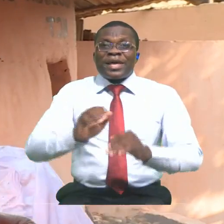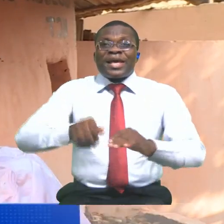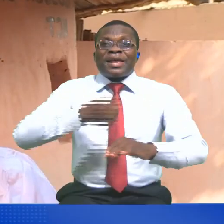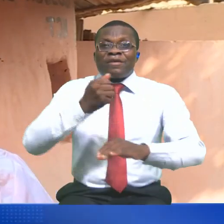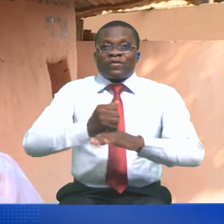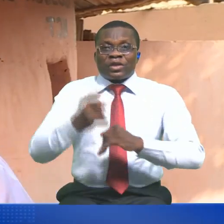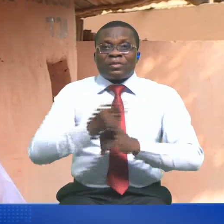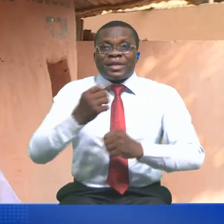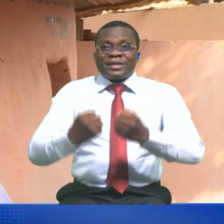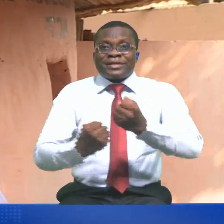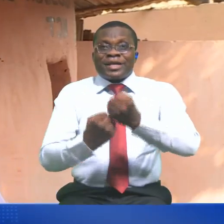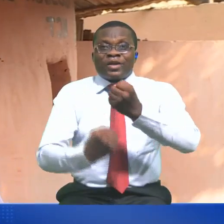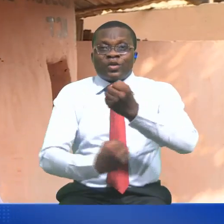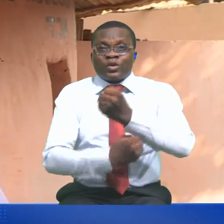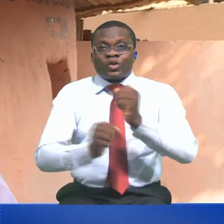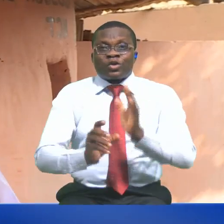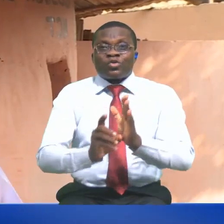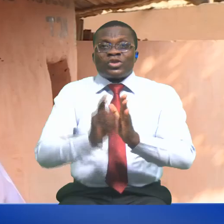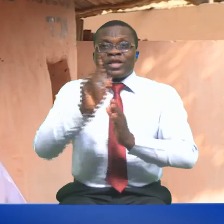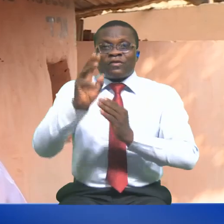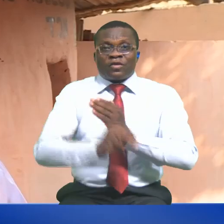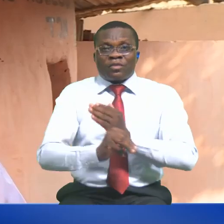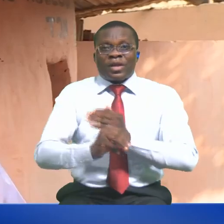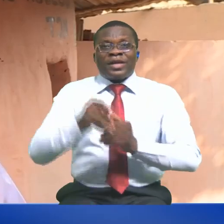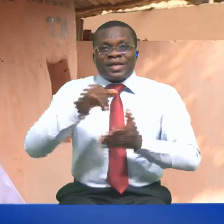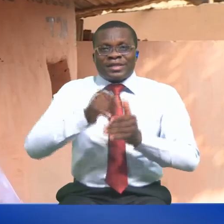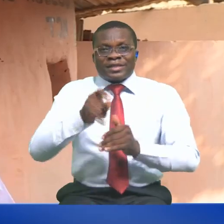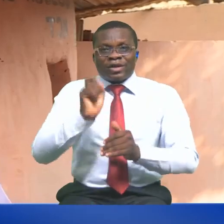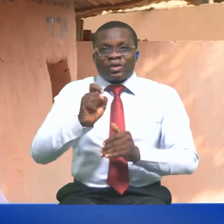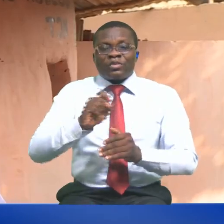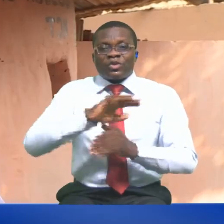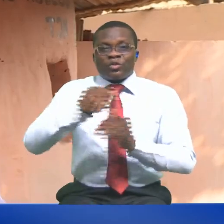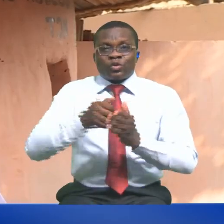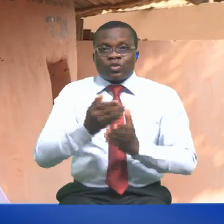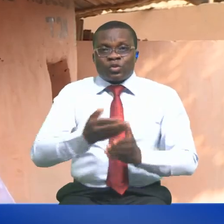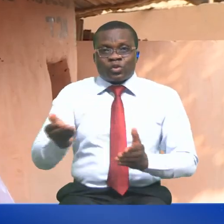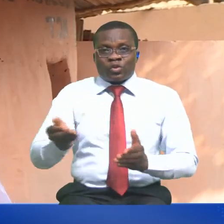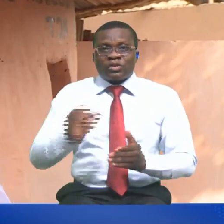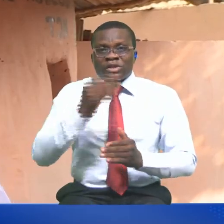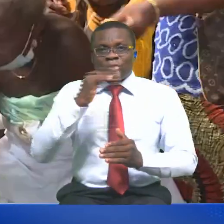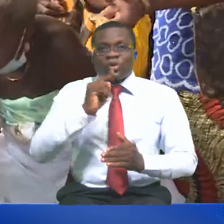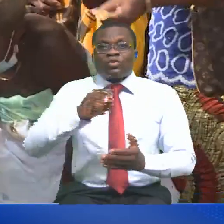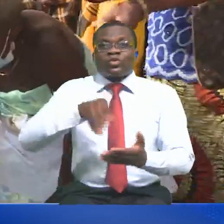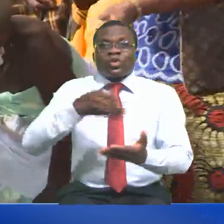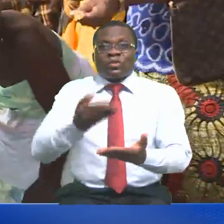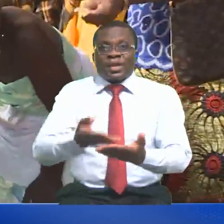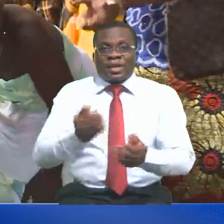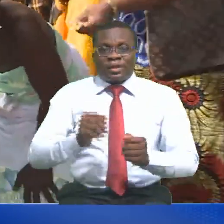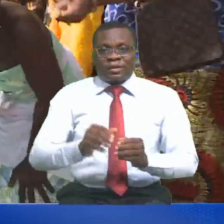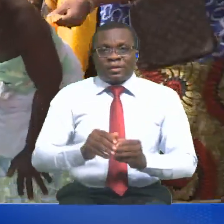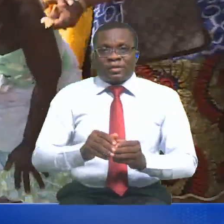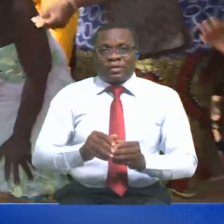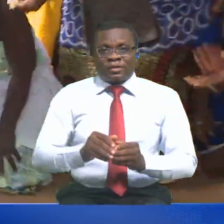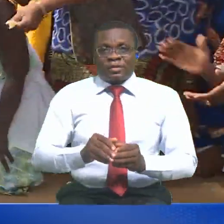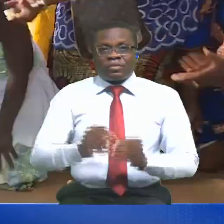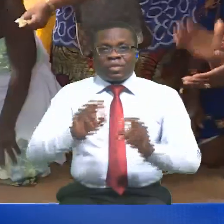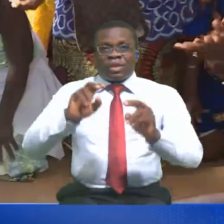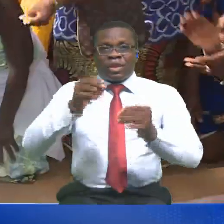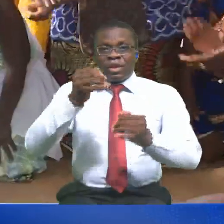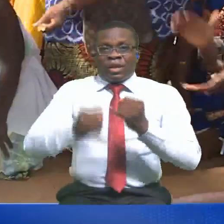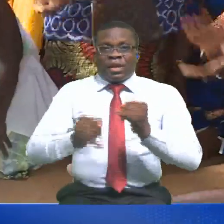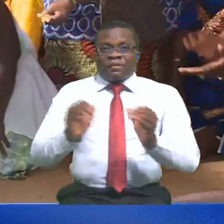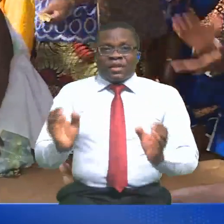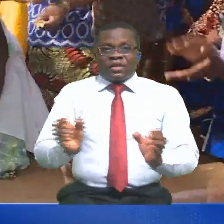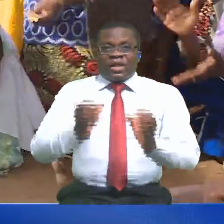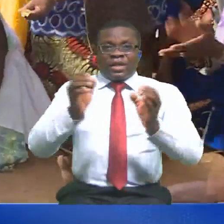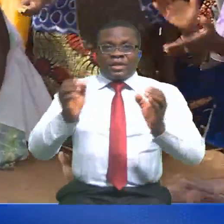disons, le socle du développement et c'est le socle de toute chose. C'est pour ça que nous sommes là. Au terme de la